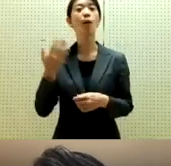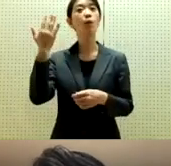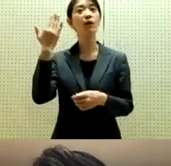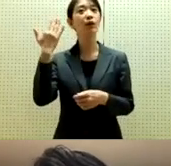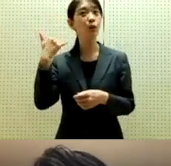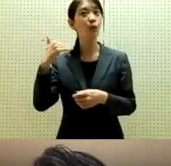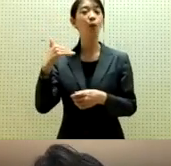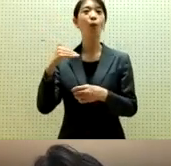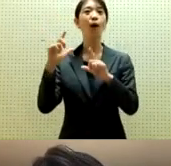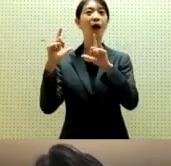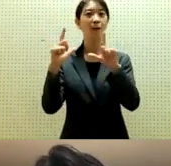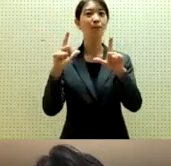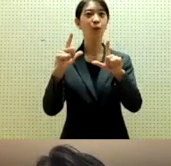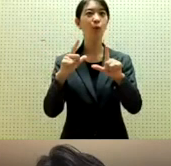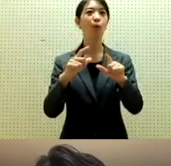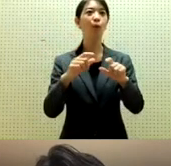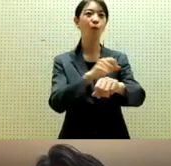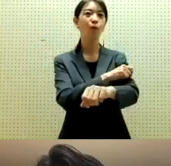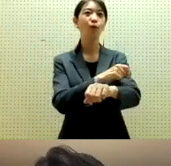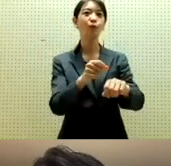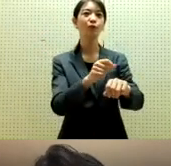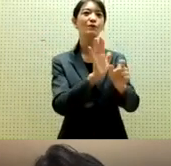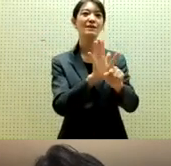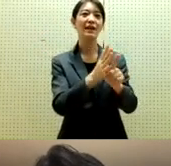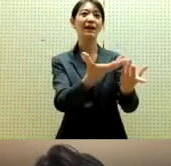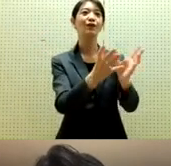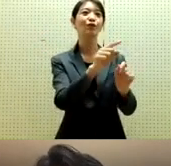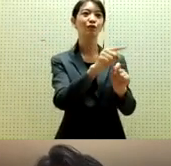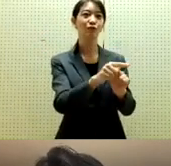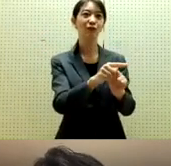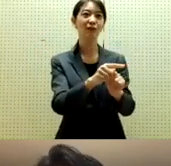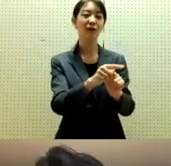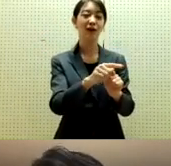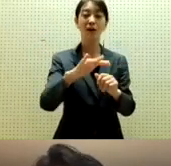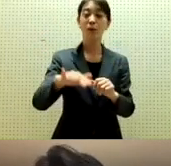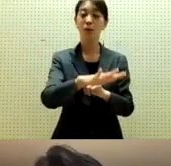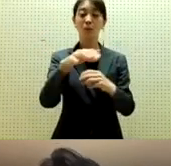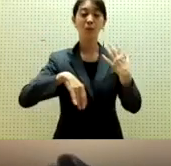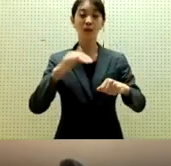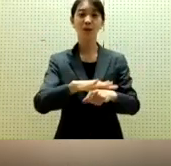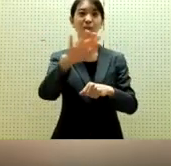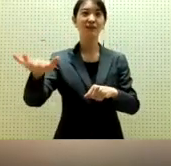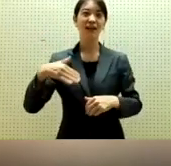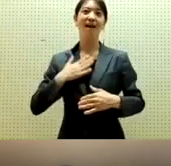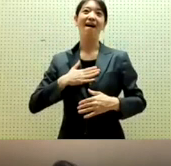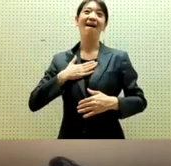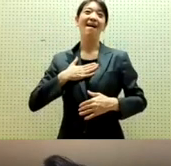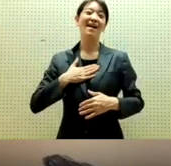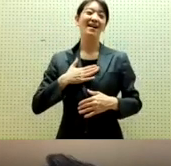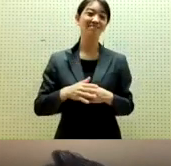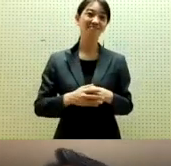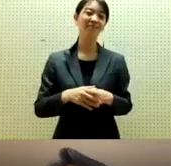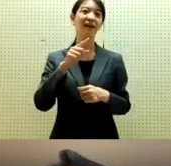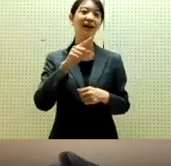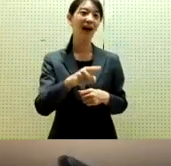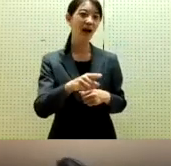の見させていただいてやっぱりあれ子どもたちそのすごく喜びあったと思うんですね、 うん、 で実践でやっぱ